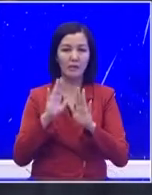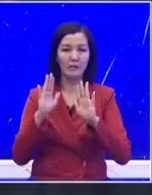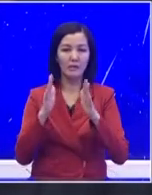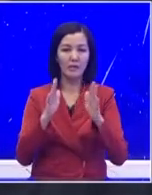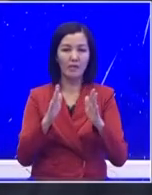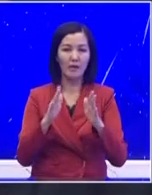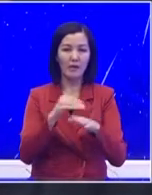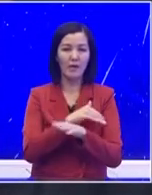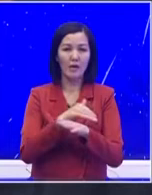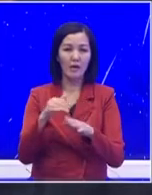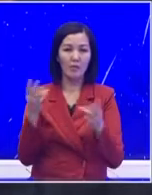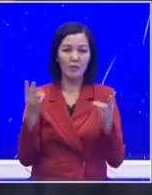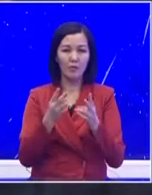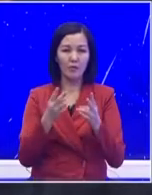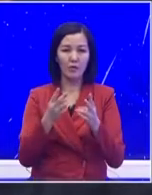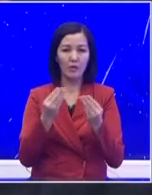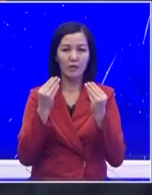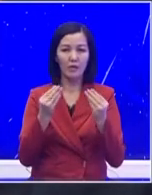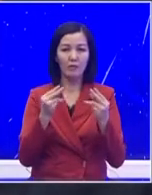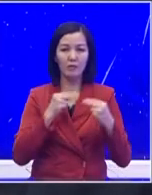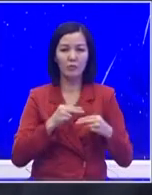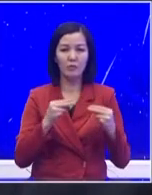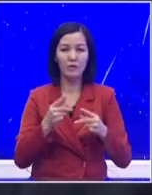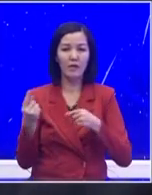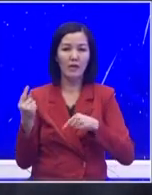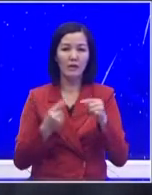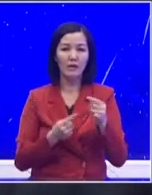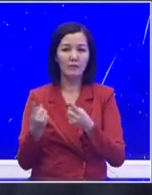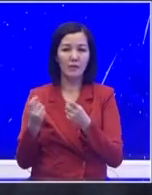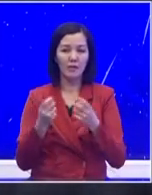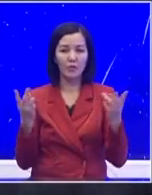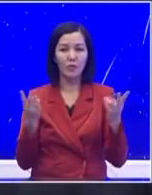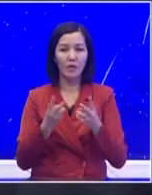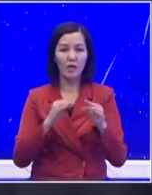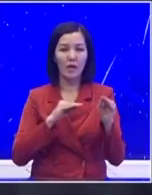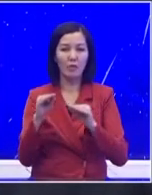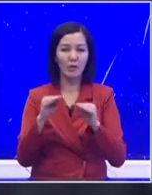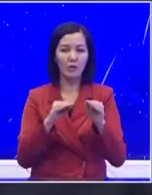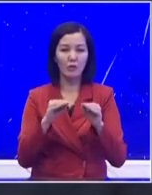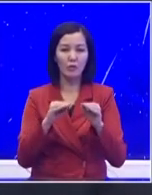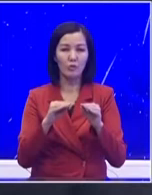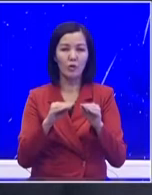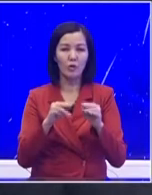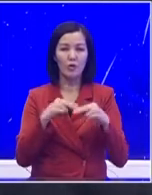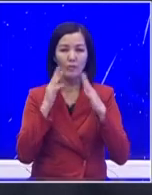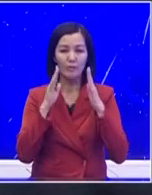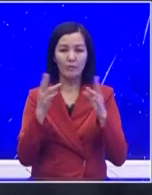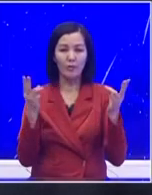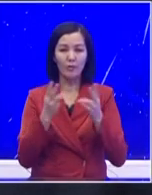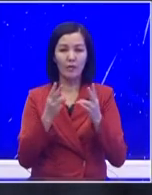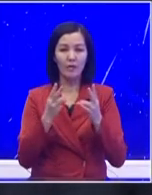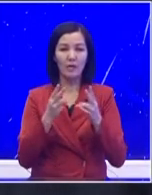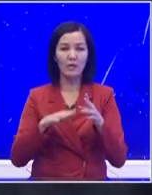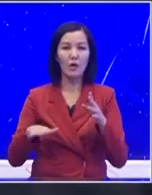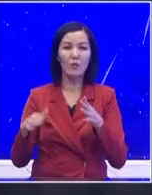аллея болу керек. Керемет қой, бұл жұмыстарға жеке кәсіпкерлерді тартыңыздар, абаттандыру жұмысына да мән беріңдер. Осы